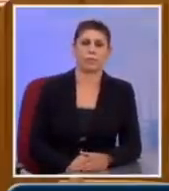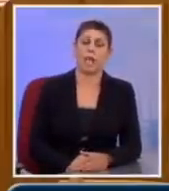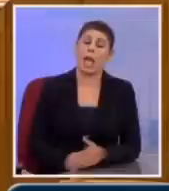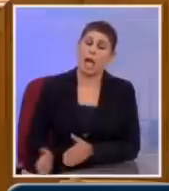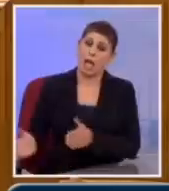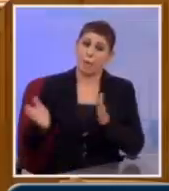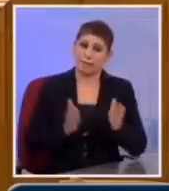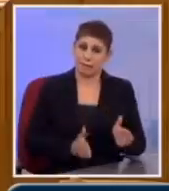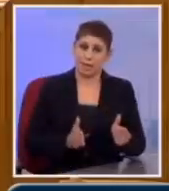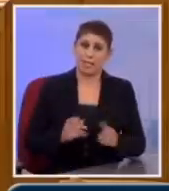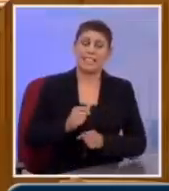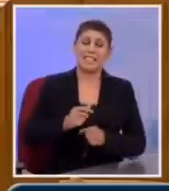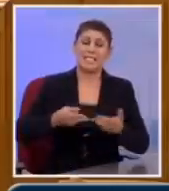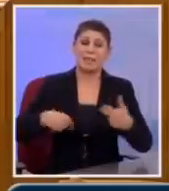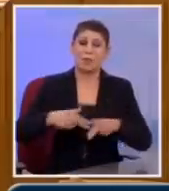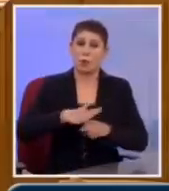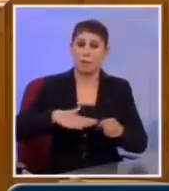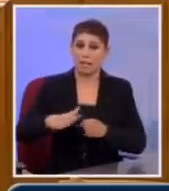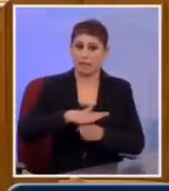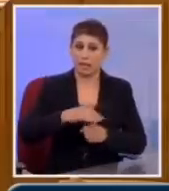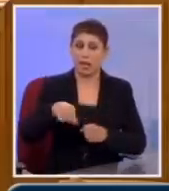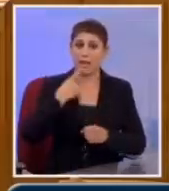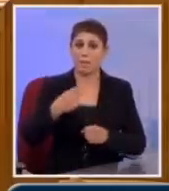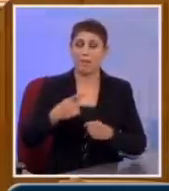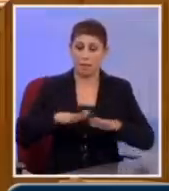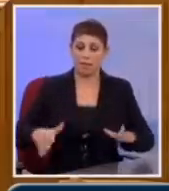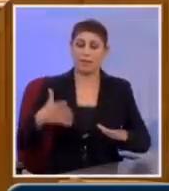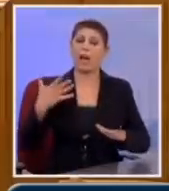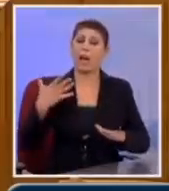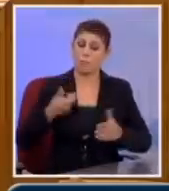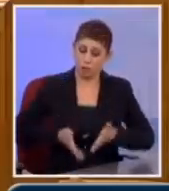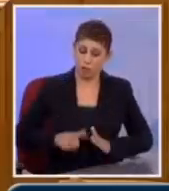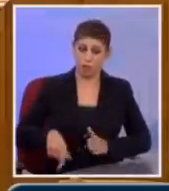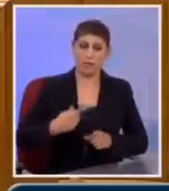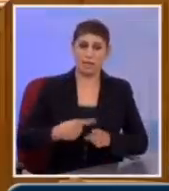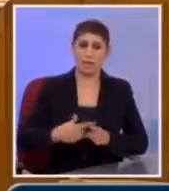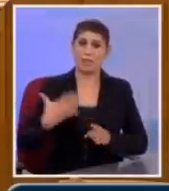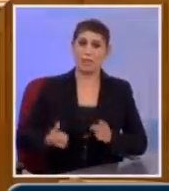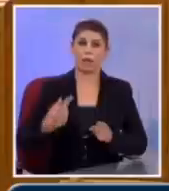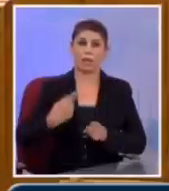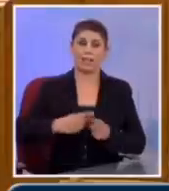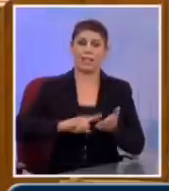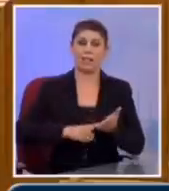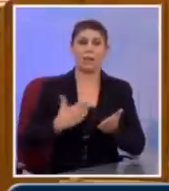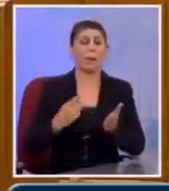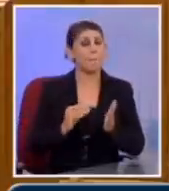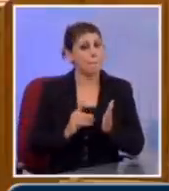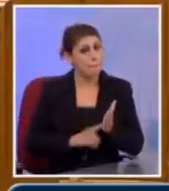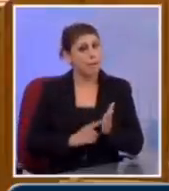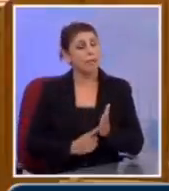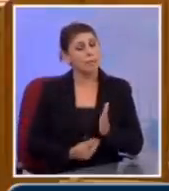Αντίθετα, είπε ότι τα παιδιά που γεννιούνται στην Ελλάδα και αποκτούν την ελληνική ηθαγένεια πρέπει να θέσουμε